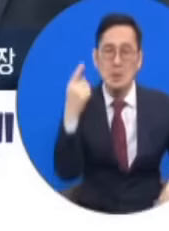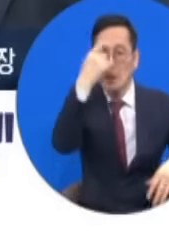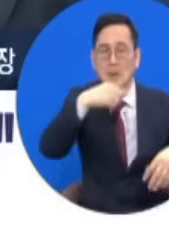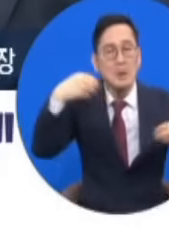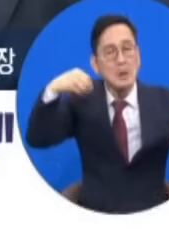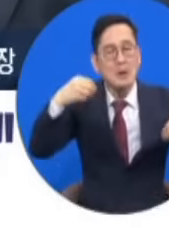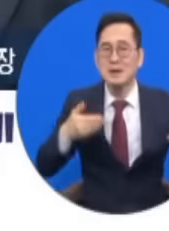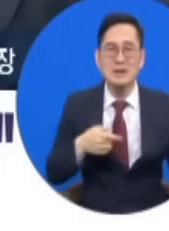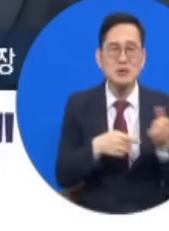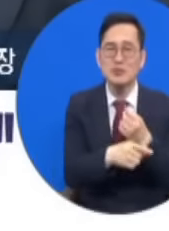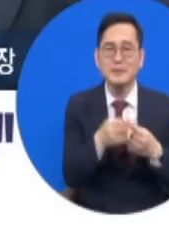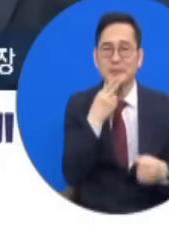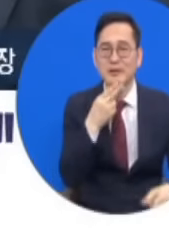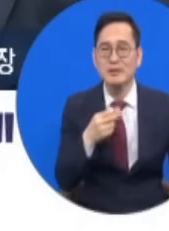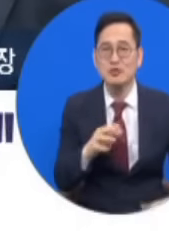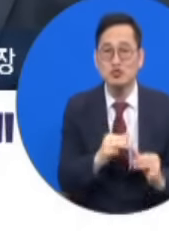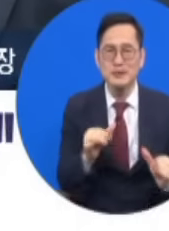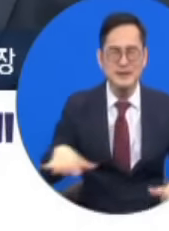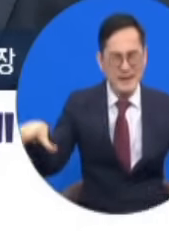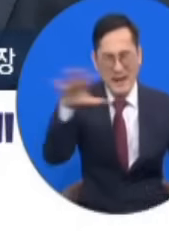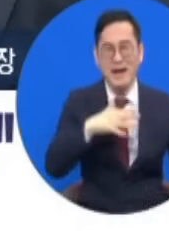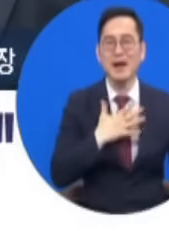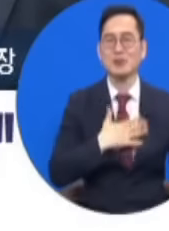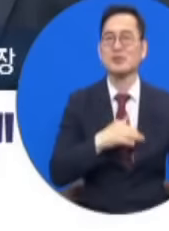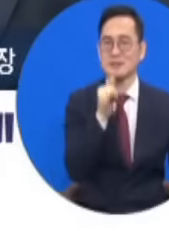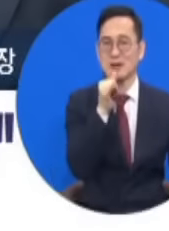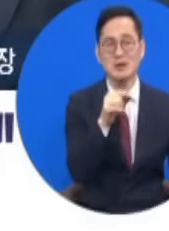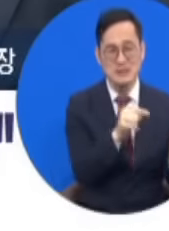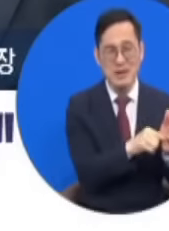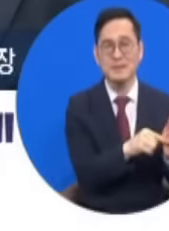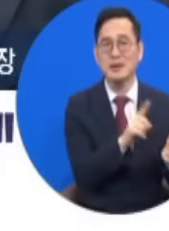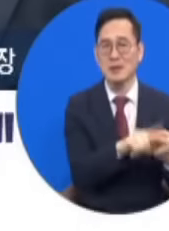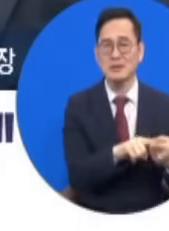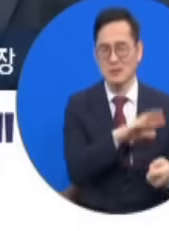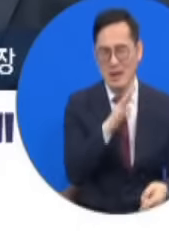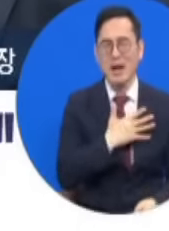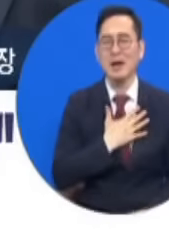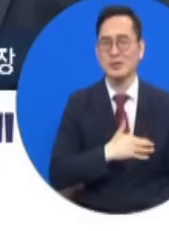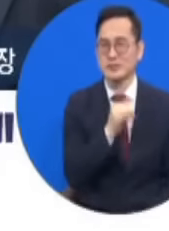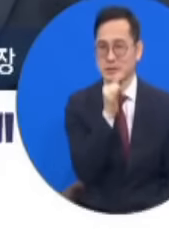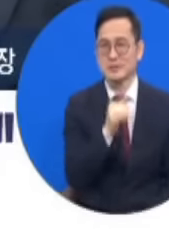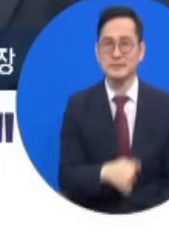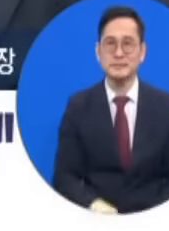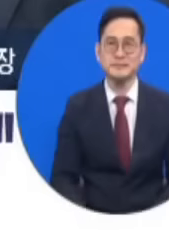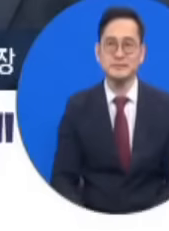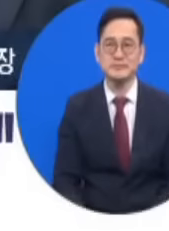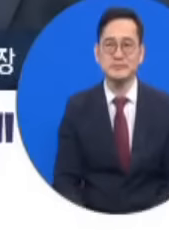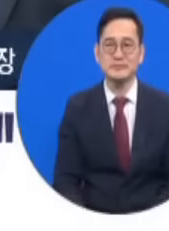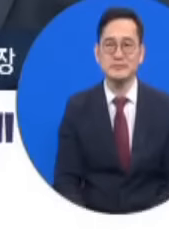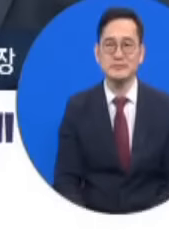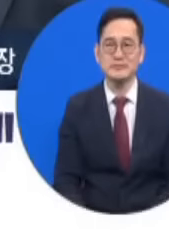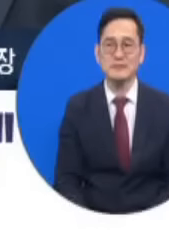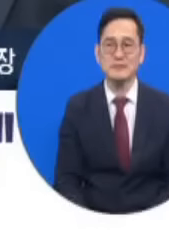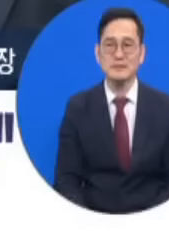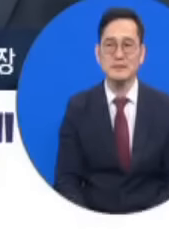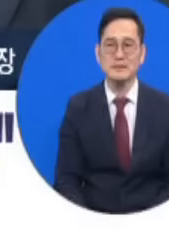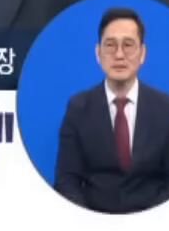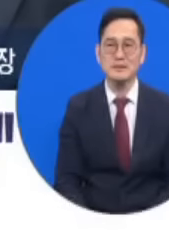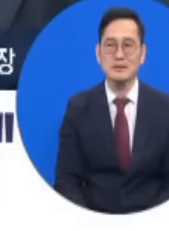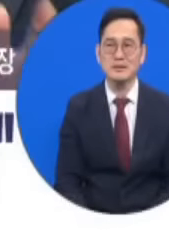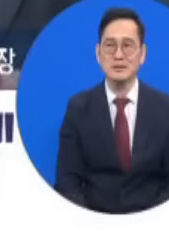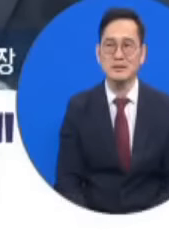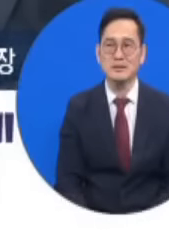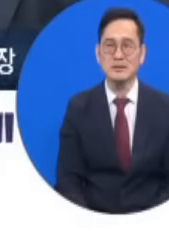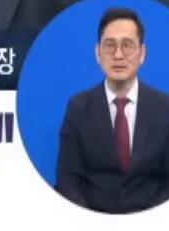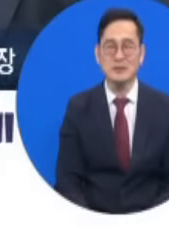없어요. 전 국민이 알잖아요. 이재명이 어떤 사람인지. 서민 코스프레가 왜 필요합니까? 삼겹살을 먹으면 서민 같고